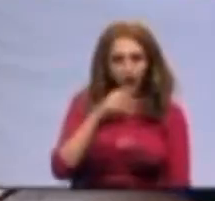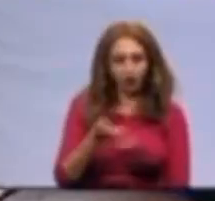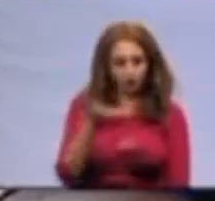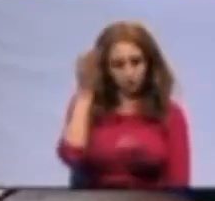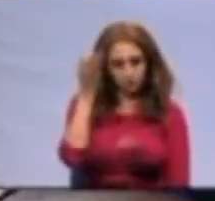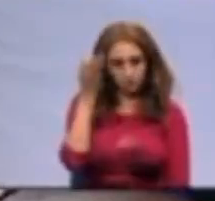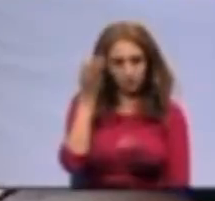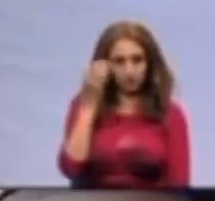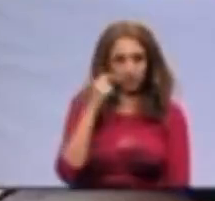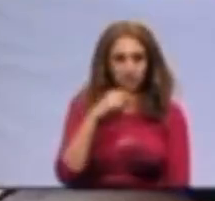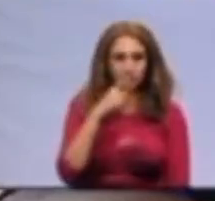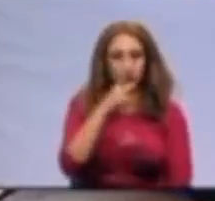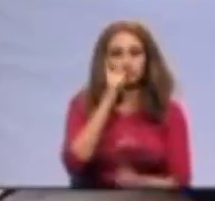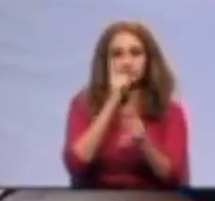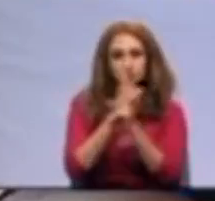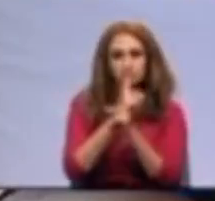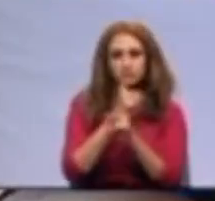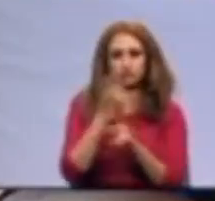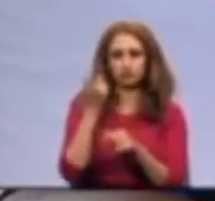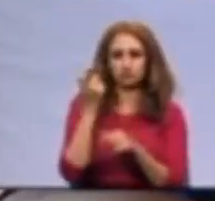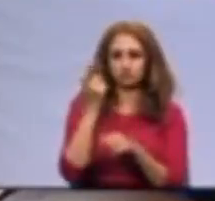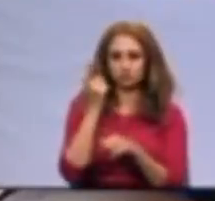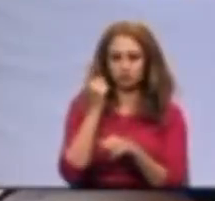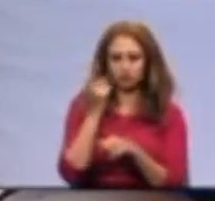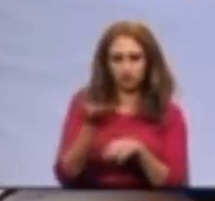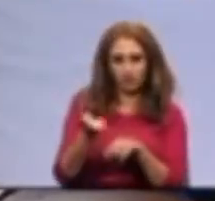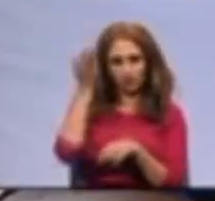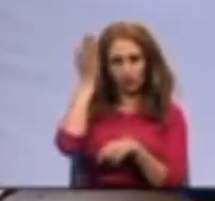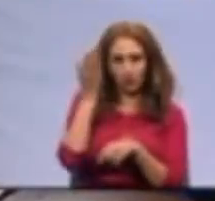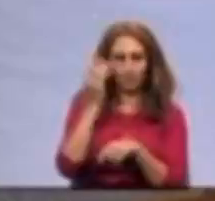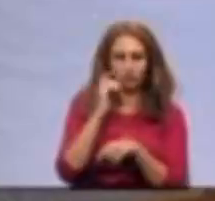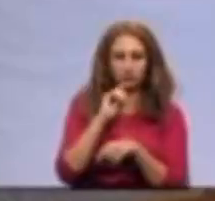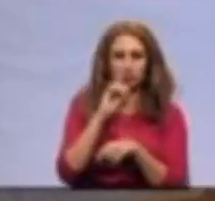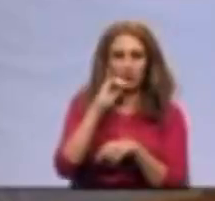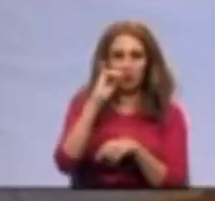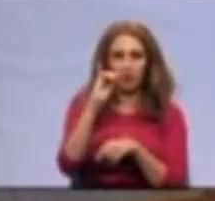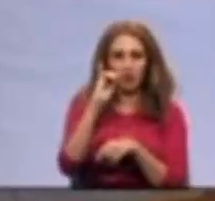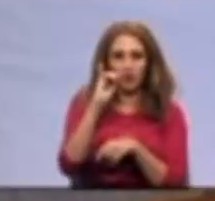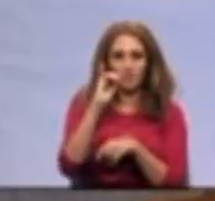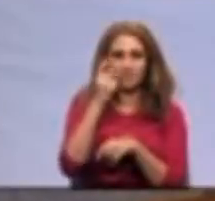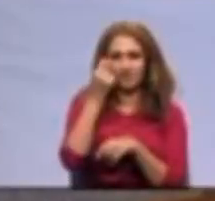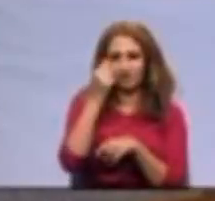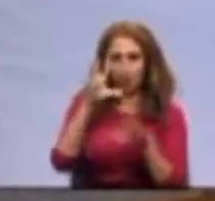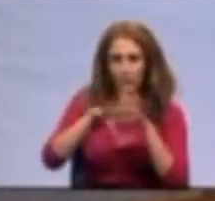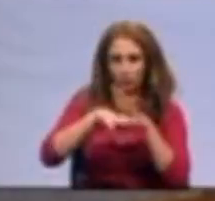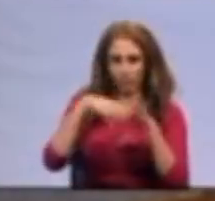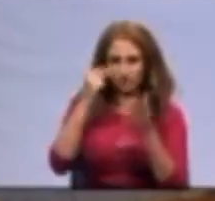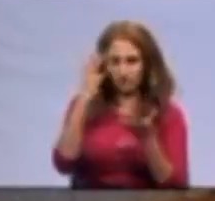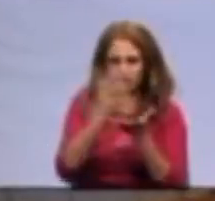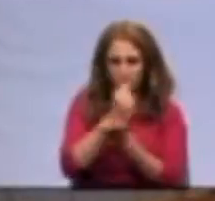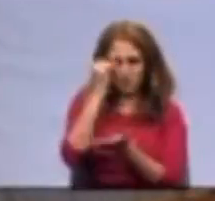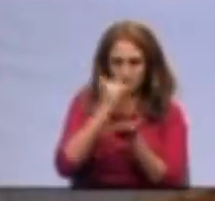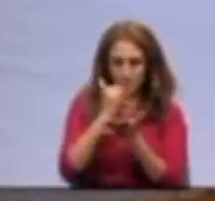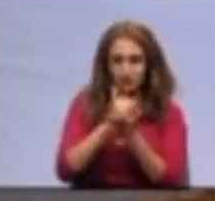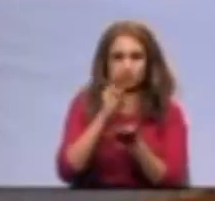وبعدين انطلقت، بعدين التقيت بأستاذ محسن جابر خبرتك، و محسن جابر المنتج المعروف هو أول واحد قدمك، ولا